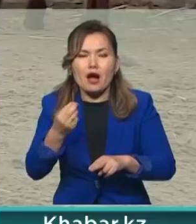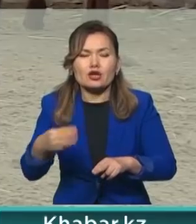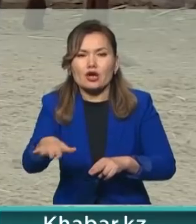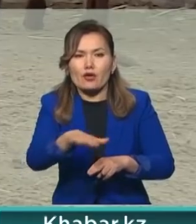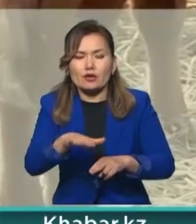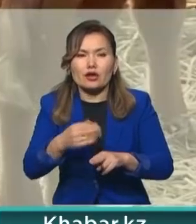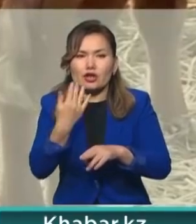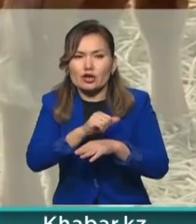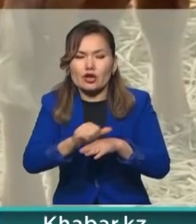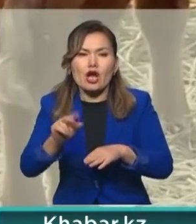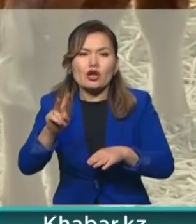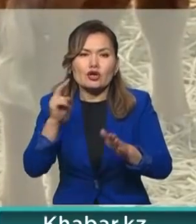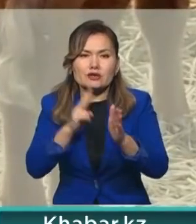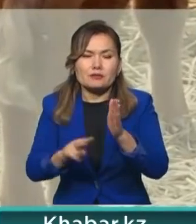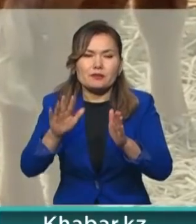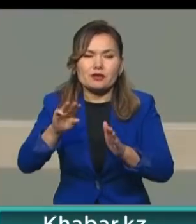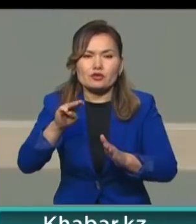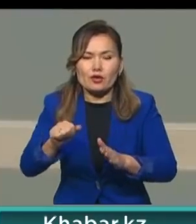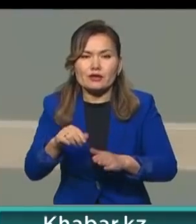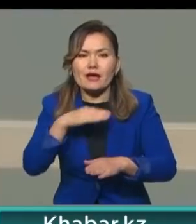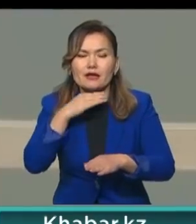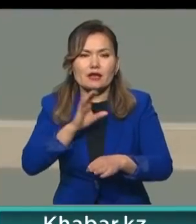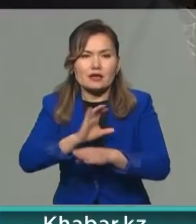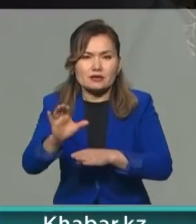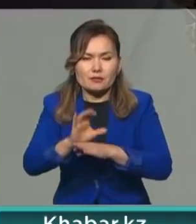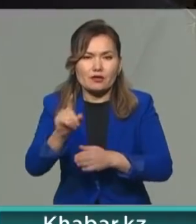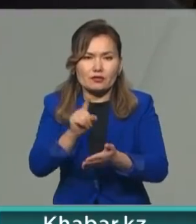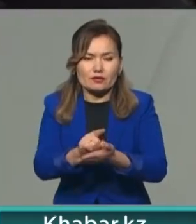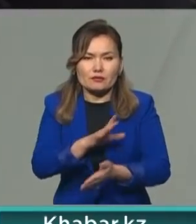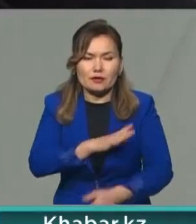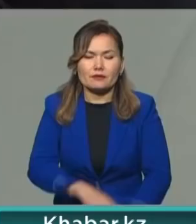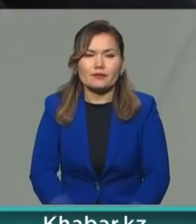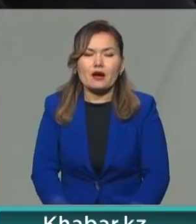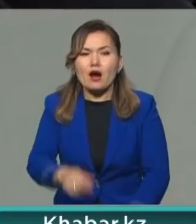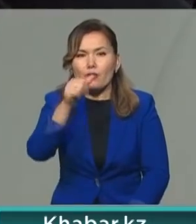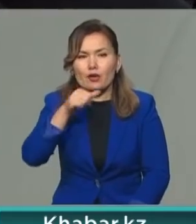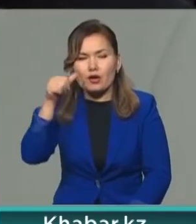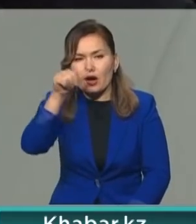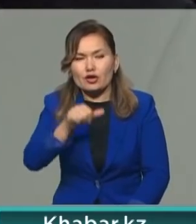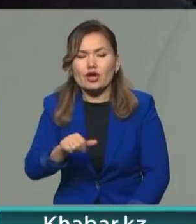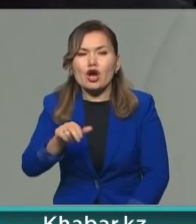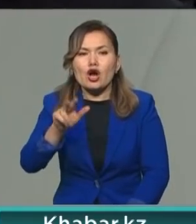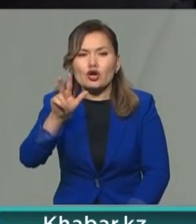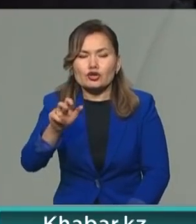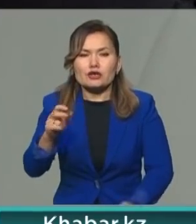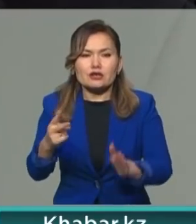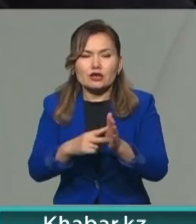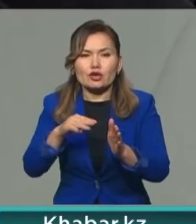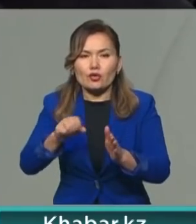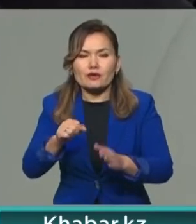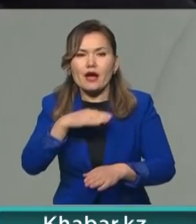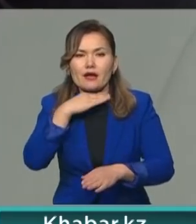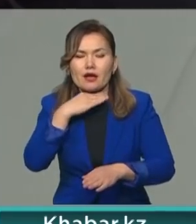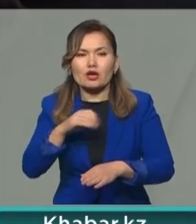тонна ет экспорттауы тиіс. Былтырғы жылы 1200 бас немесе 307 тонна ет